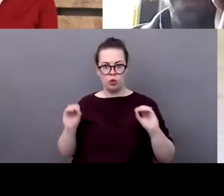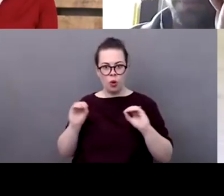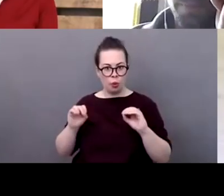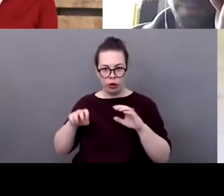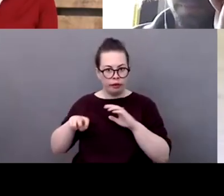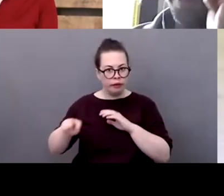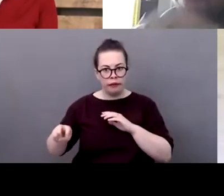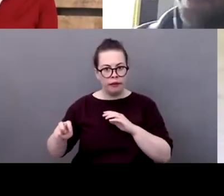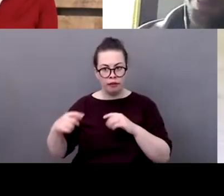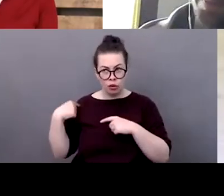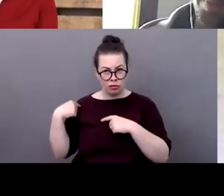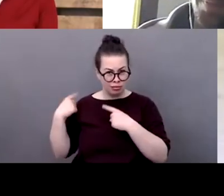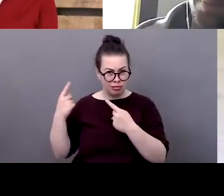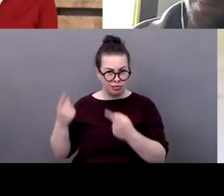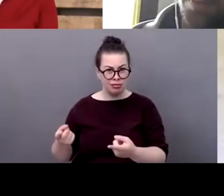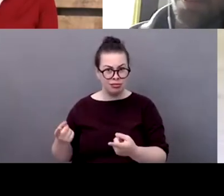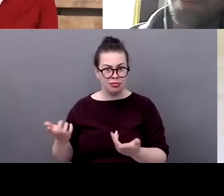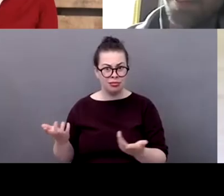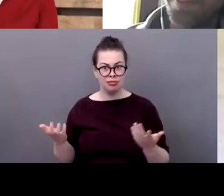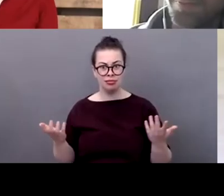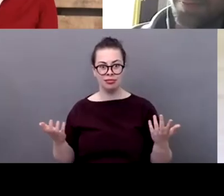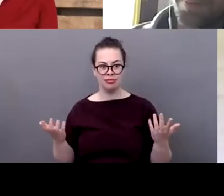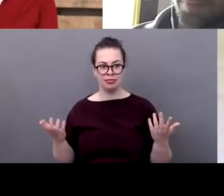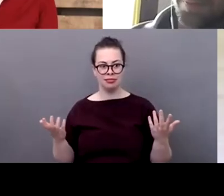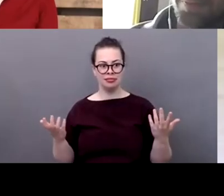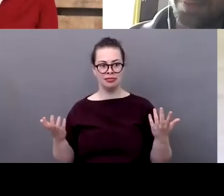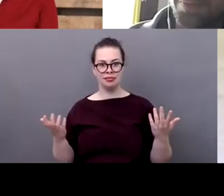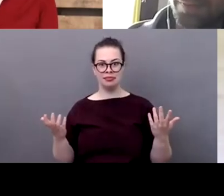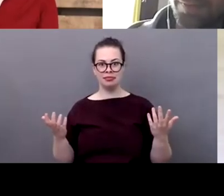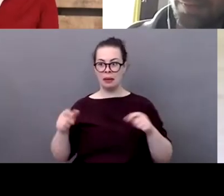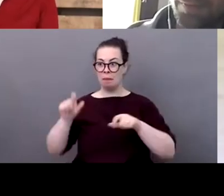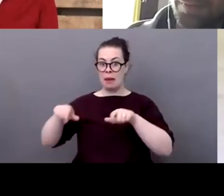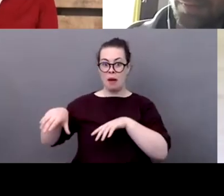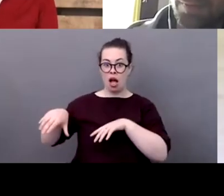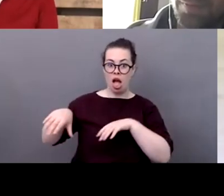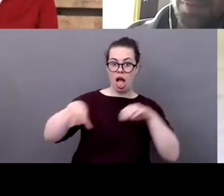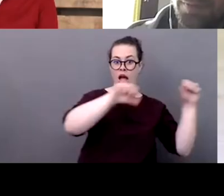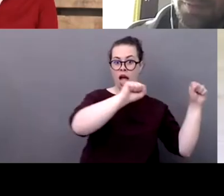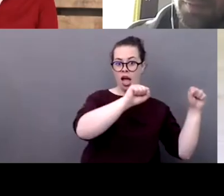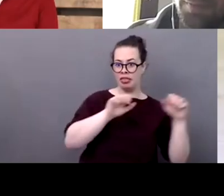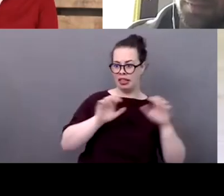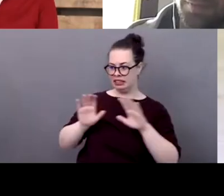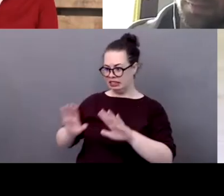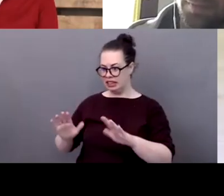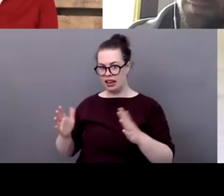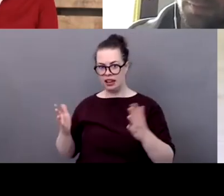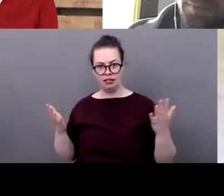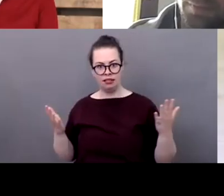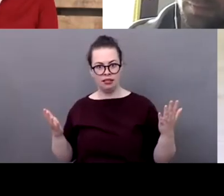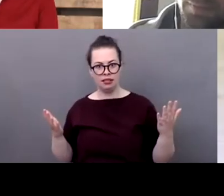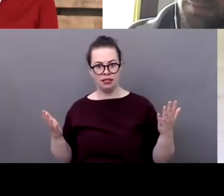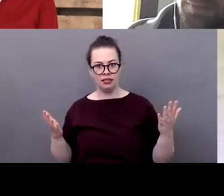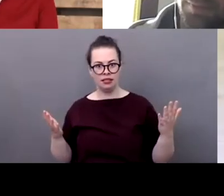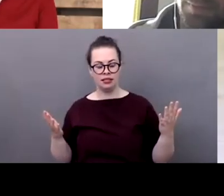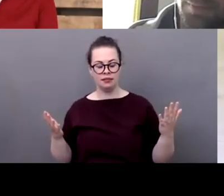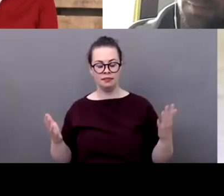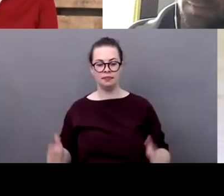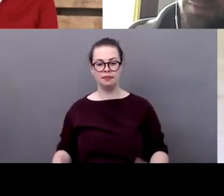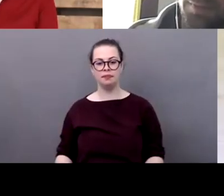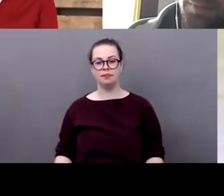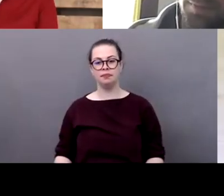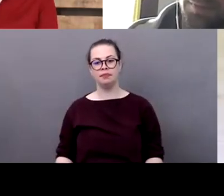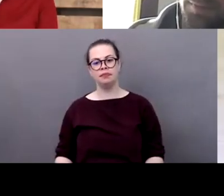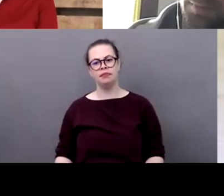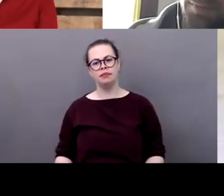voulais parler de cela parce que c'est la grosse partie de la pollution. Ce qui se passe au moment de l'événement, c'est évidemment à corriger, à améliorer par